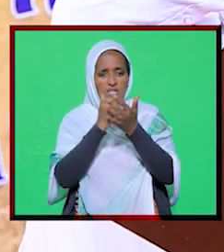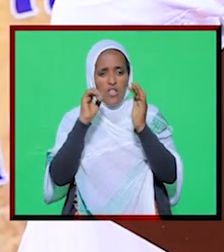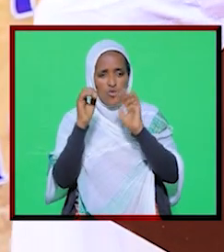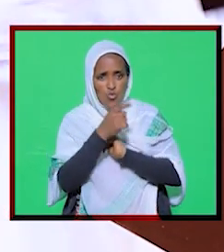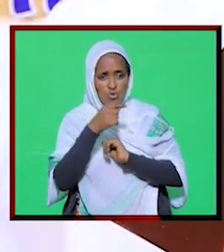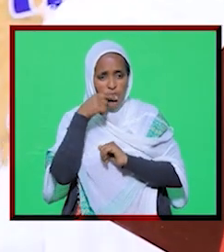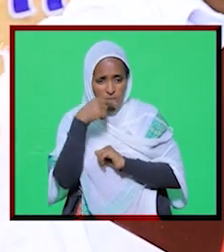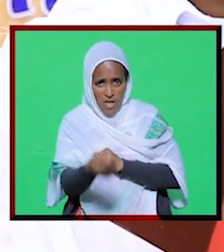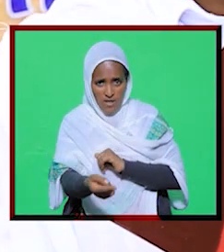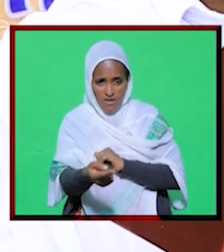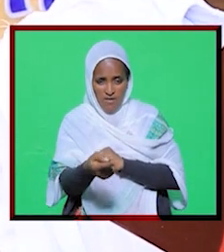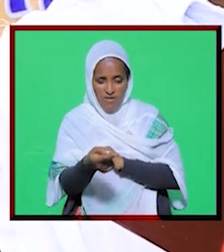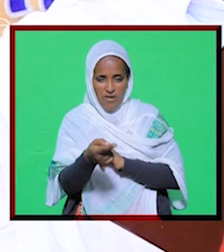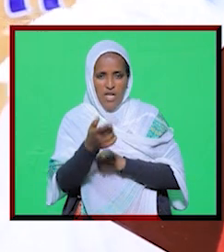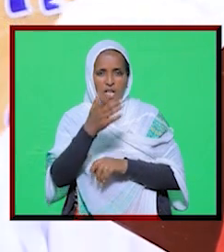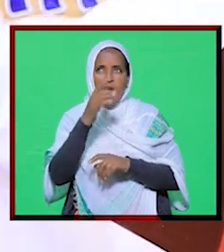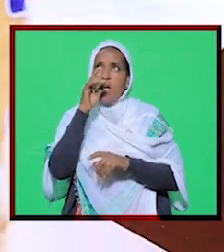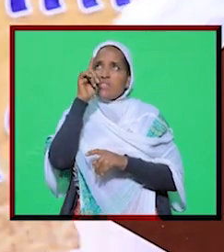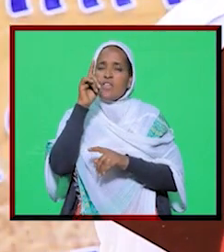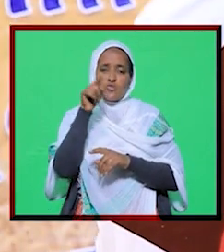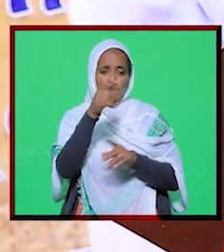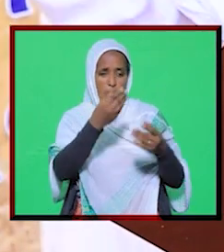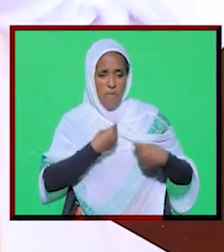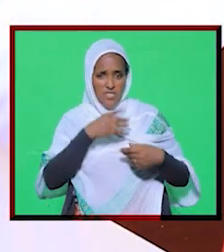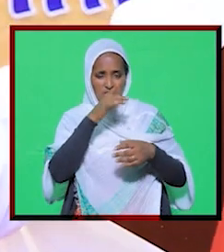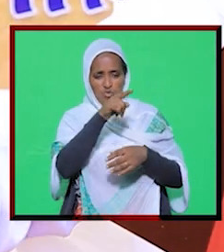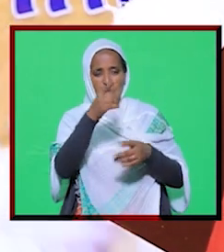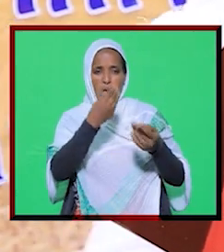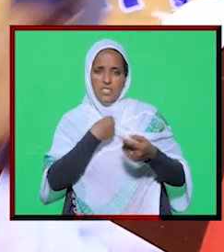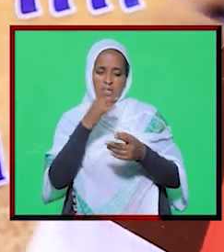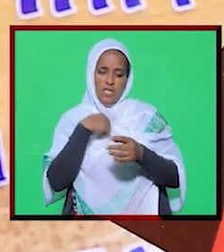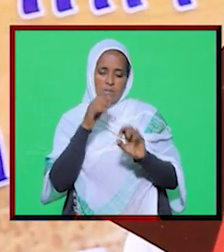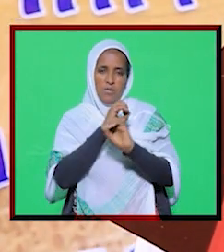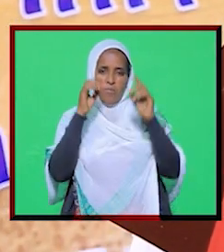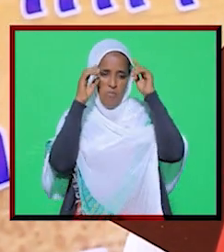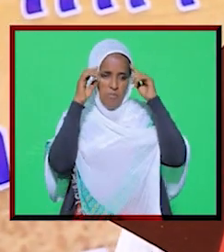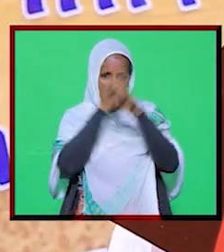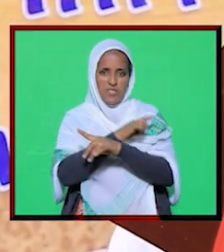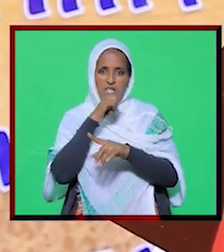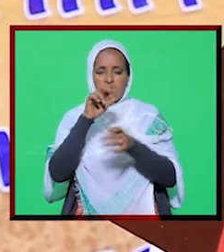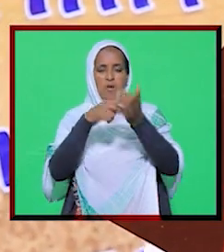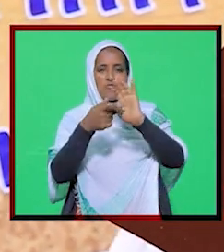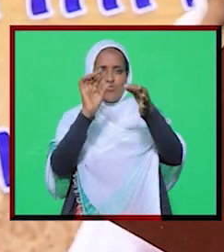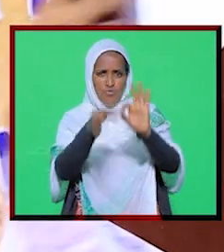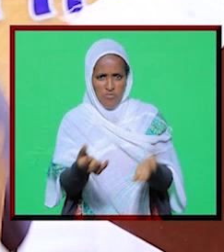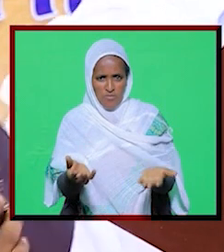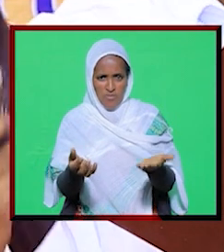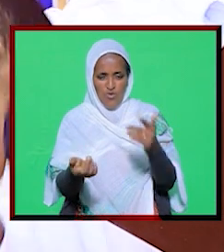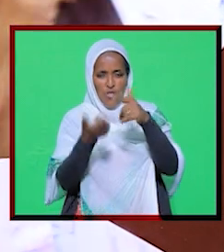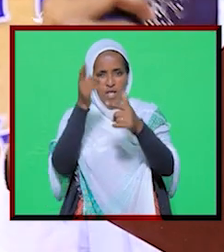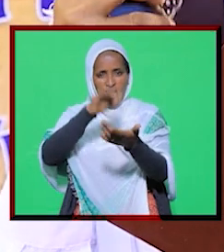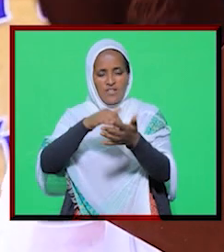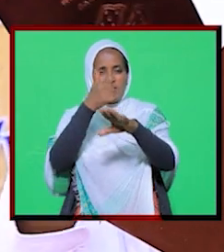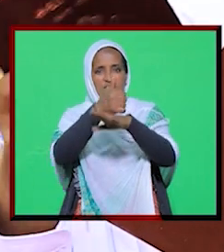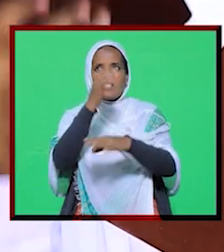ረዳትሁንህ ብለህ ምን ያልከኝ? አንተ እሷን ባሰጠኝ እሷን ማሰጠኝም እኔም ምን አልልም አልበላም። ስለዚህ ሁለተኛ